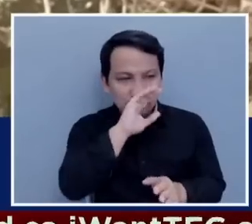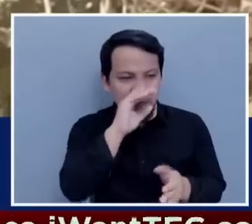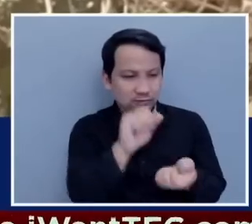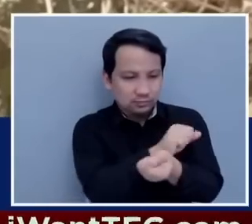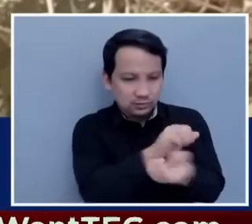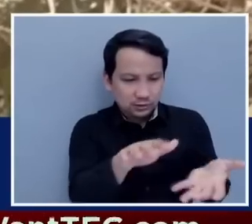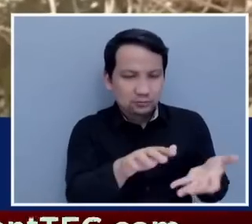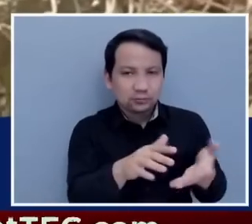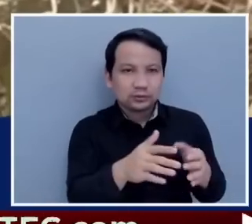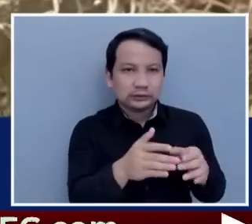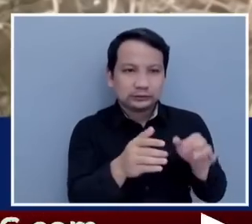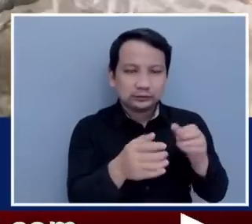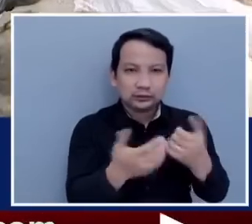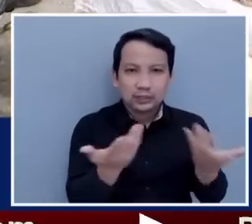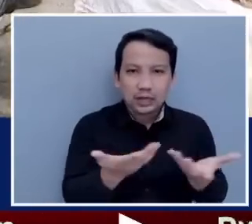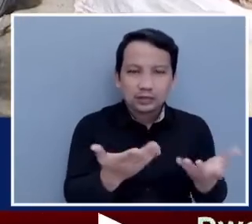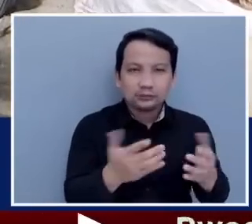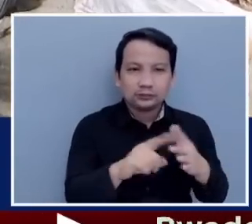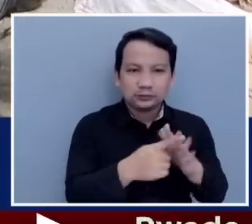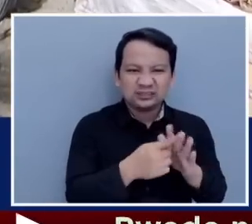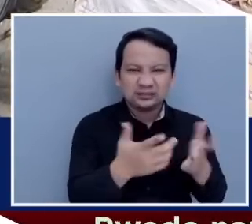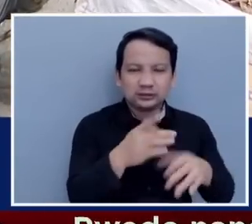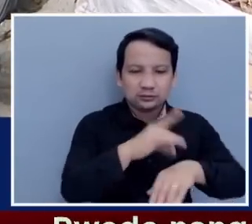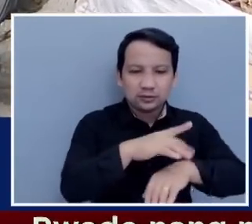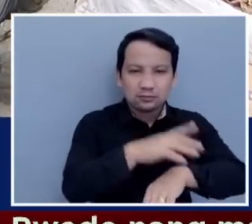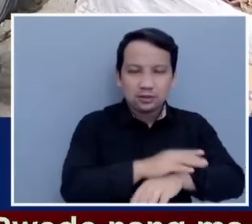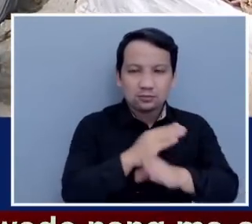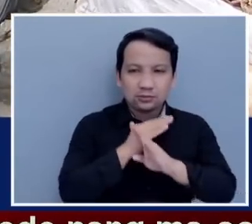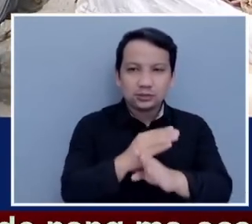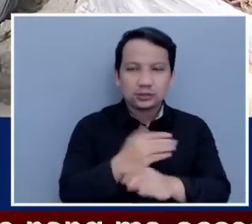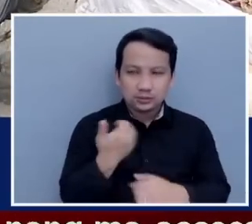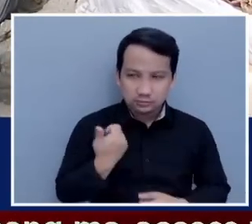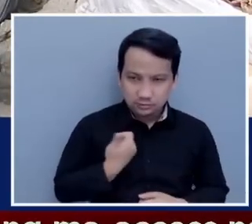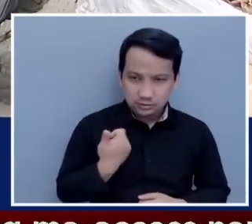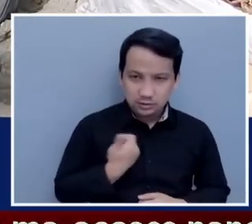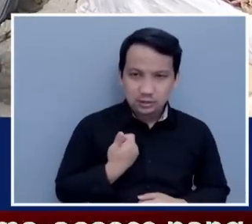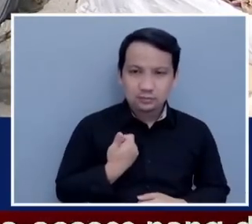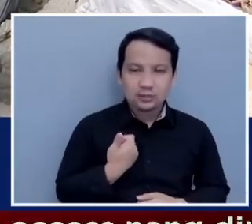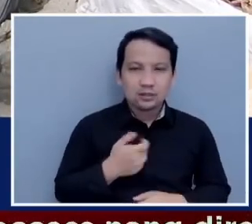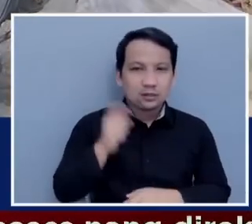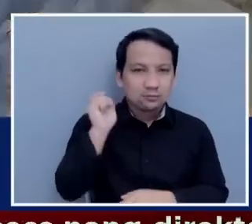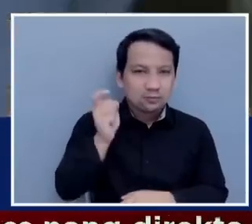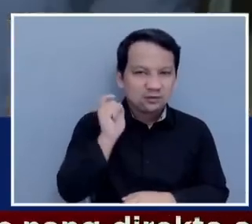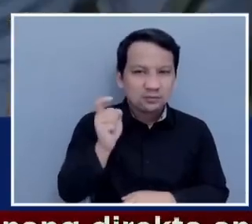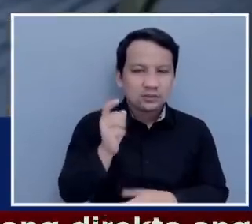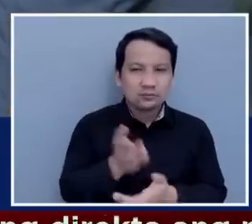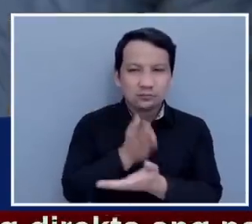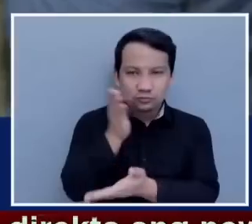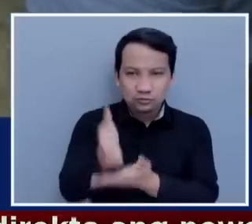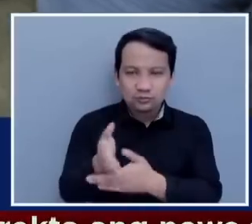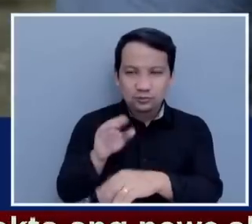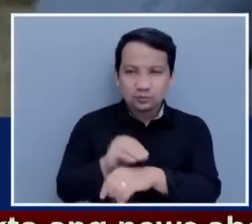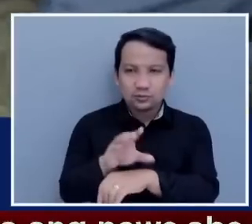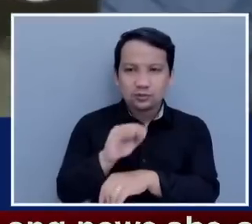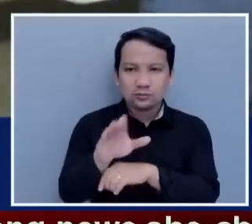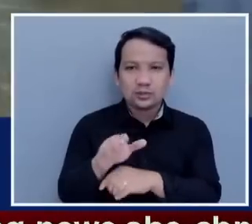mga pinamumugaran ng lamok, pagprotekta sa sarili, agarang pagpapakonsulta, at